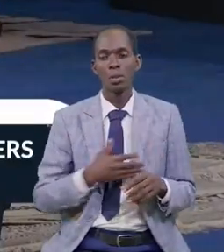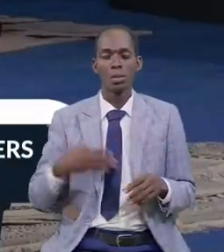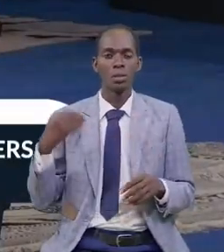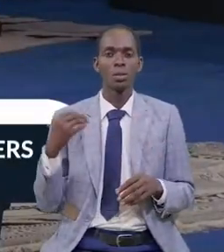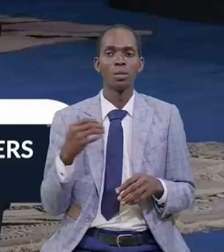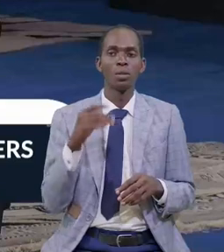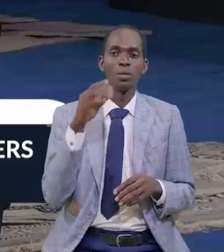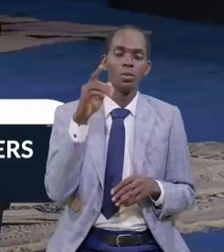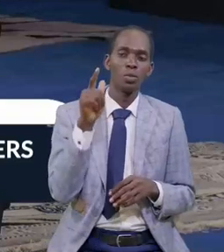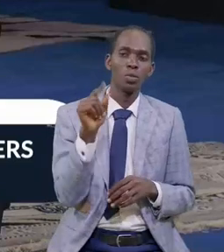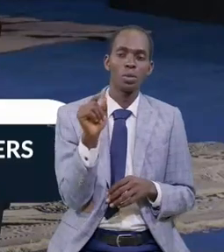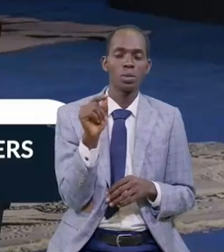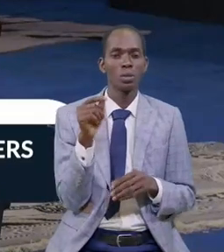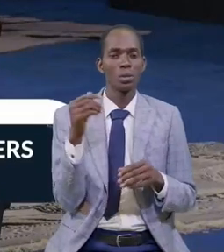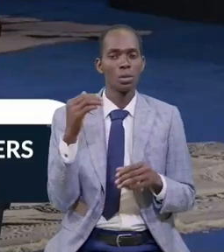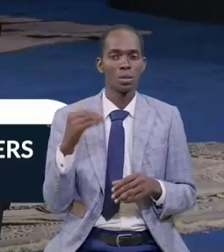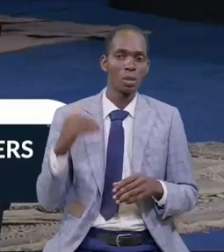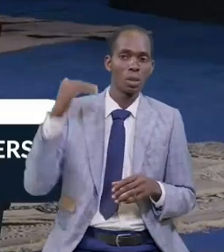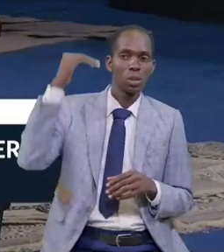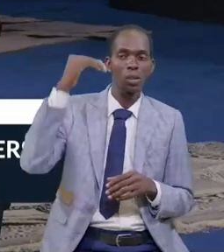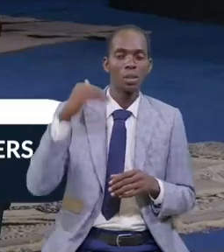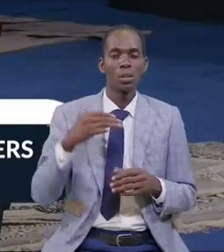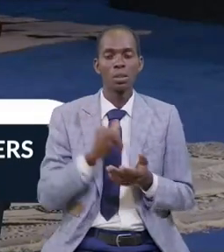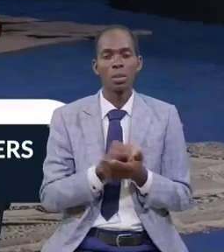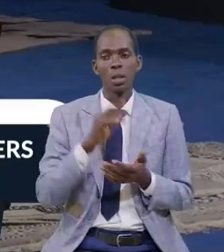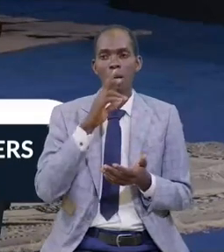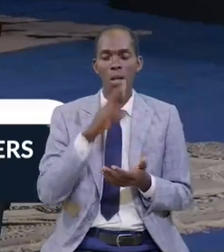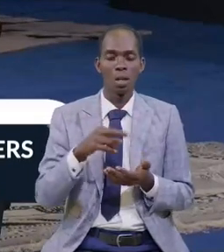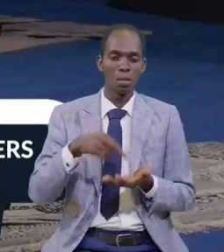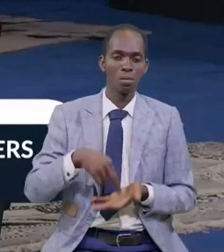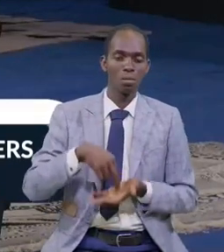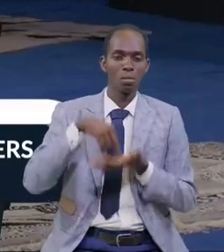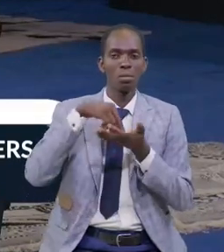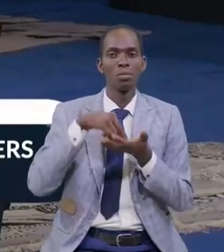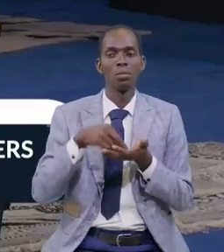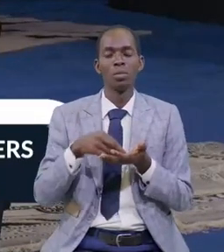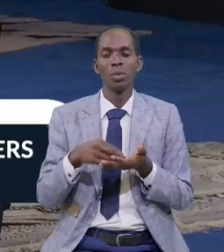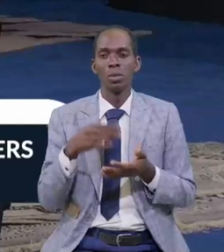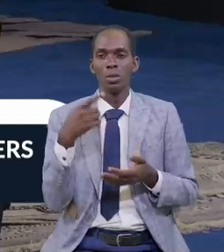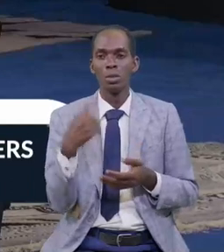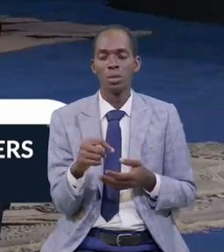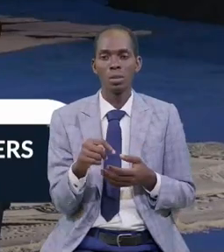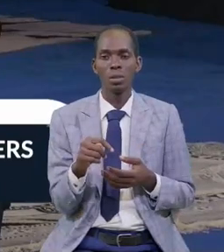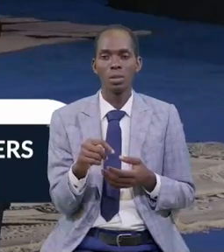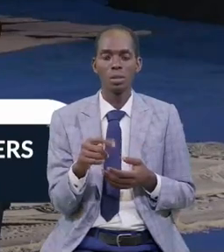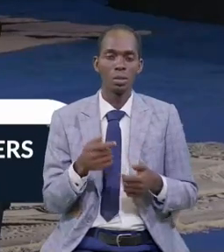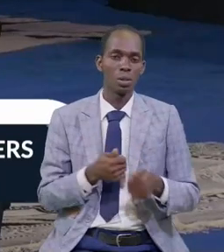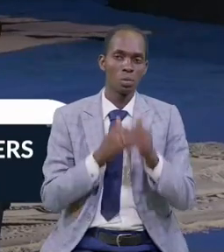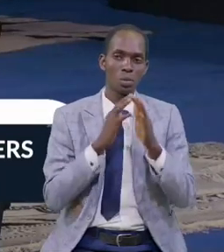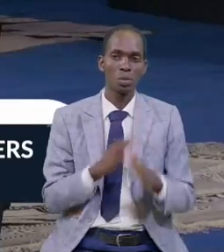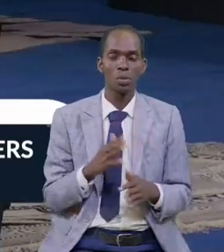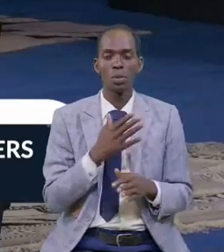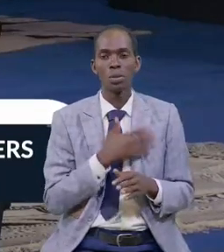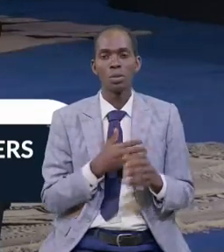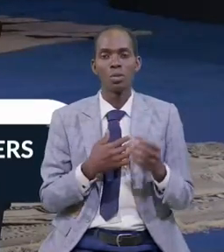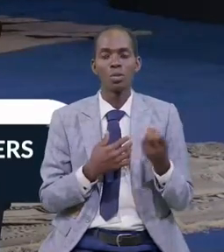vieillards représentant les 12 tribus d'Israël et les 12 apôtres du Nouveau Testament